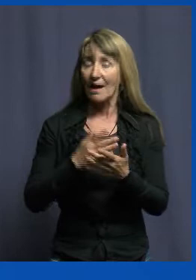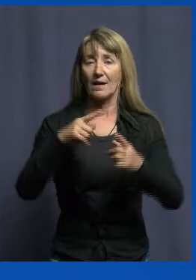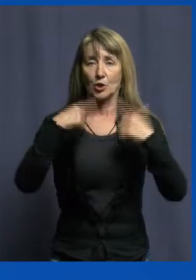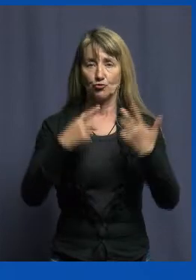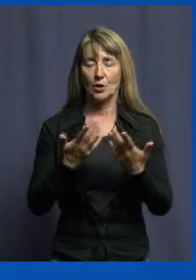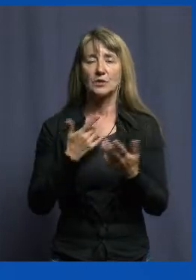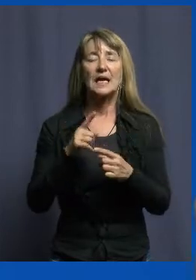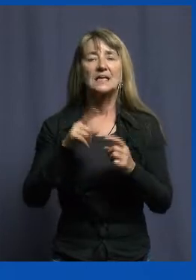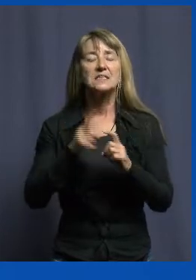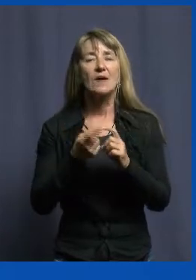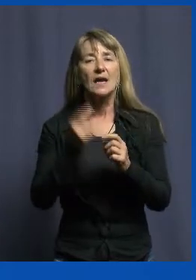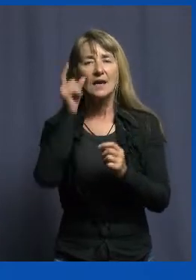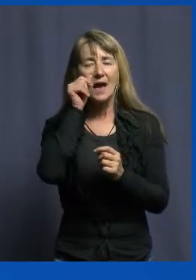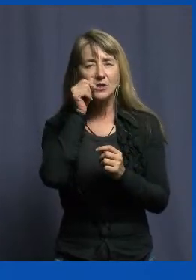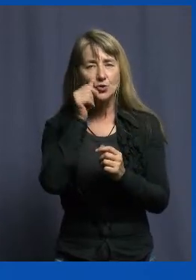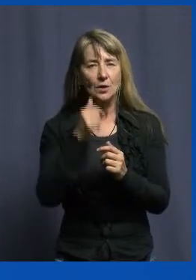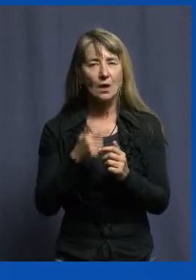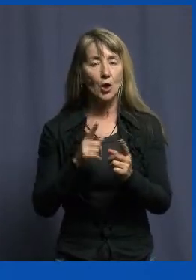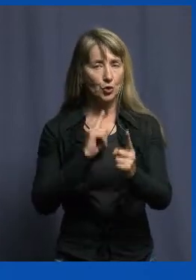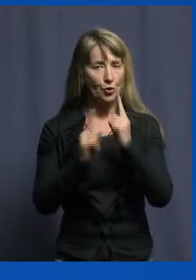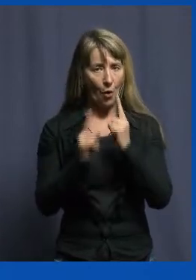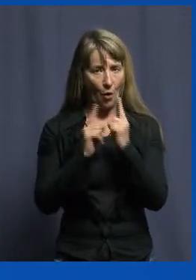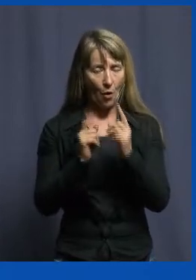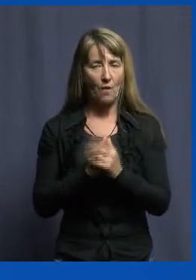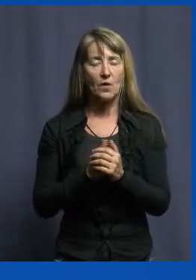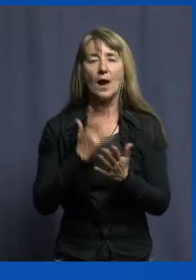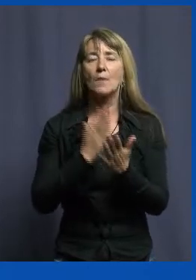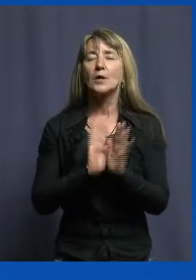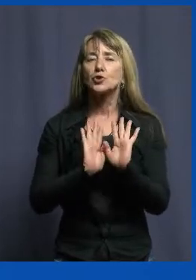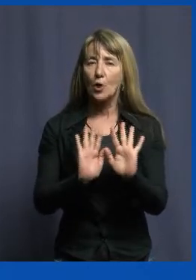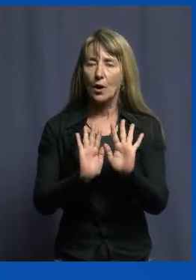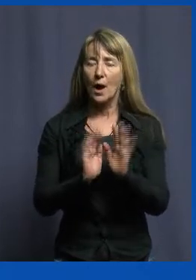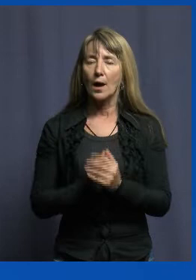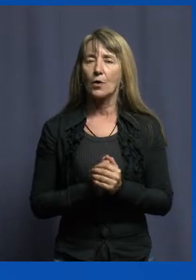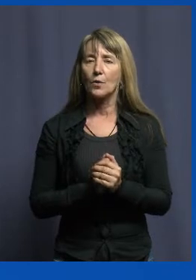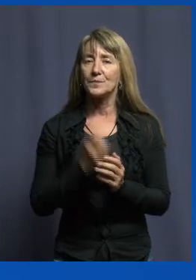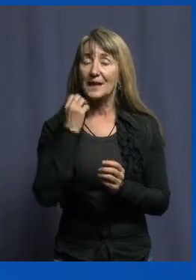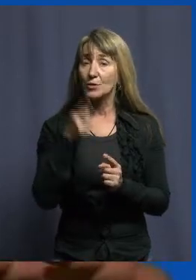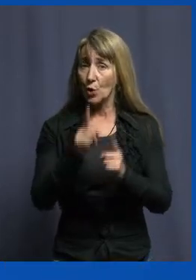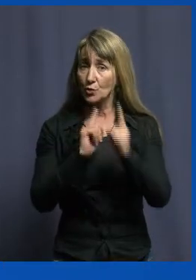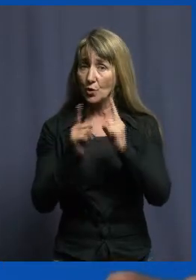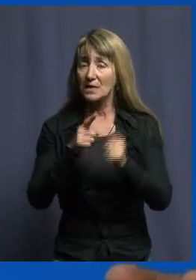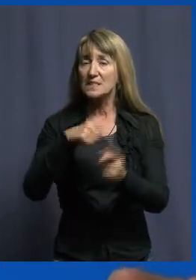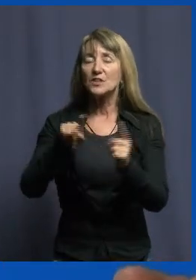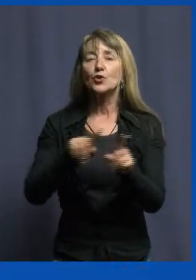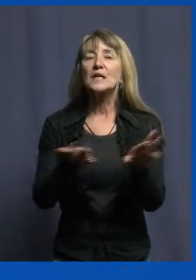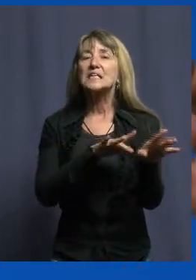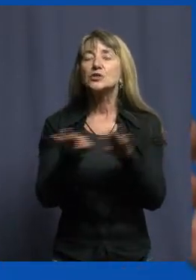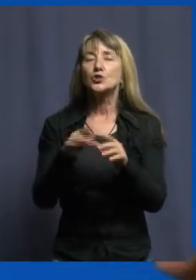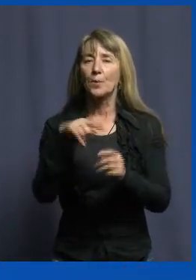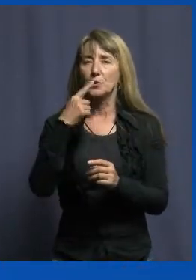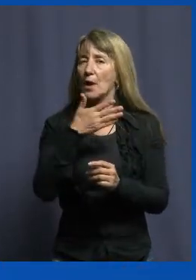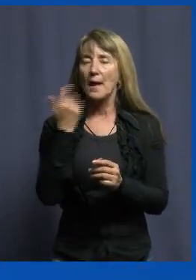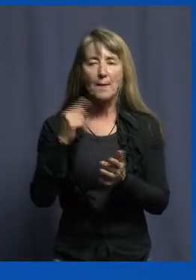da se oko nekih stvari nacionalnih dogovorimo, a baš onako da kad to dogovorimo, svi to isto pričamo, da